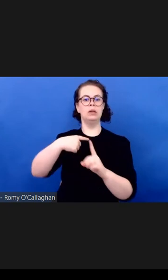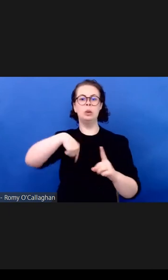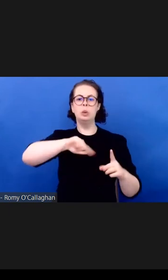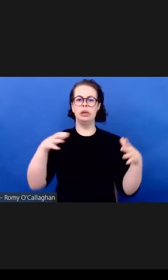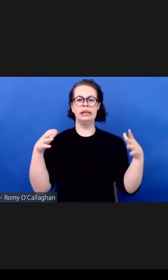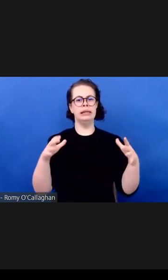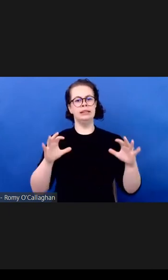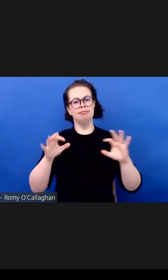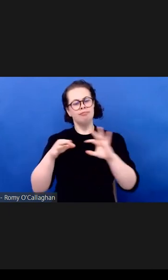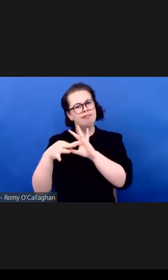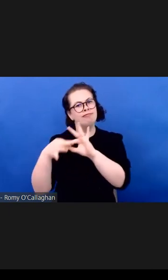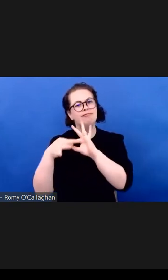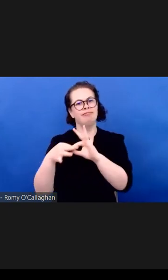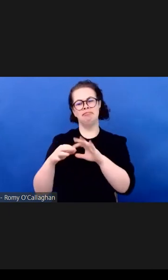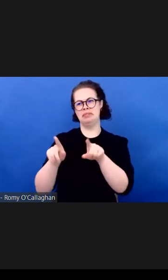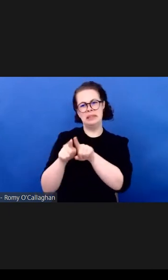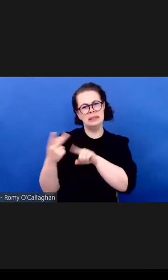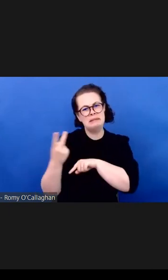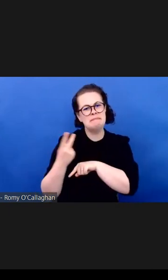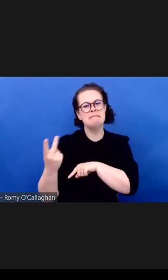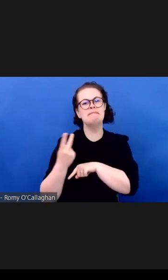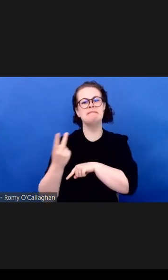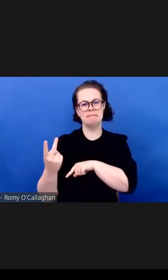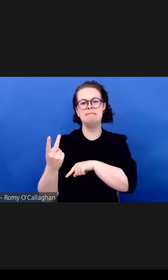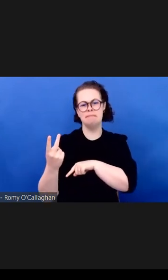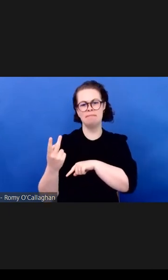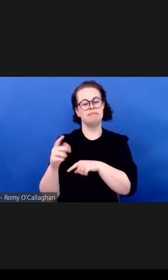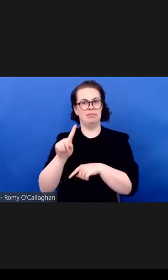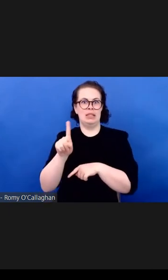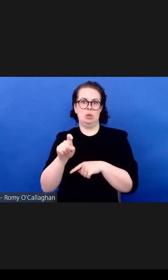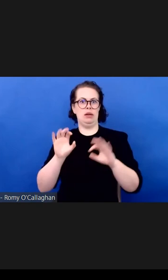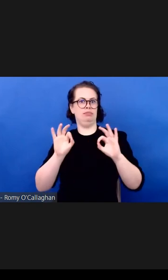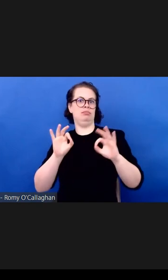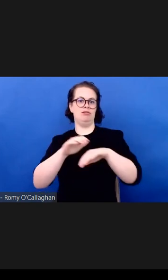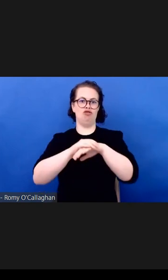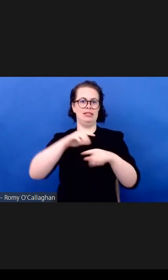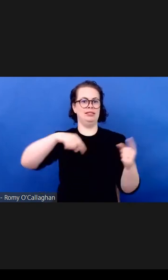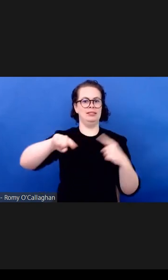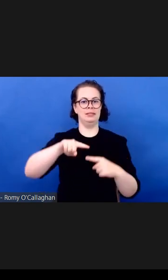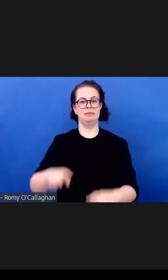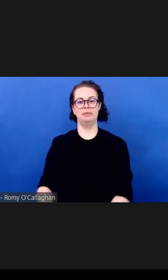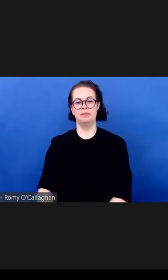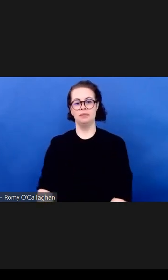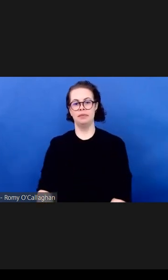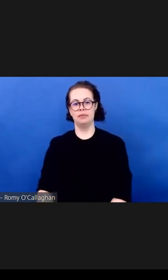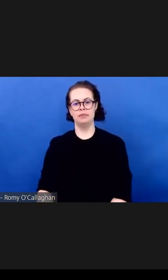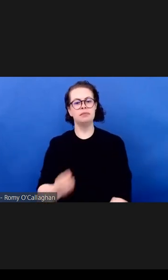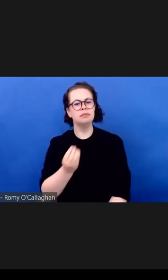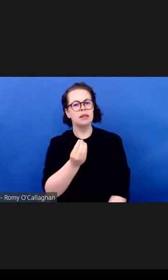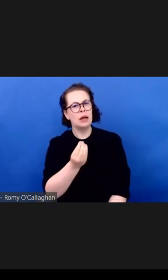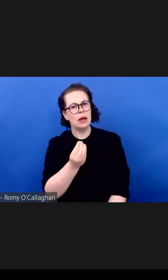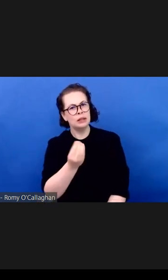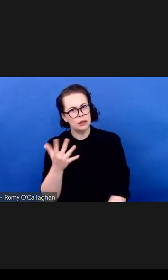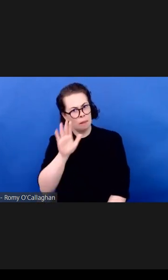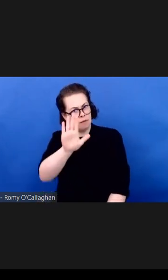হয় আমাকে জানাই, এইভাবে আমরা একে অপরের সাথে ঘনিষ্ঠ বন্ধু হয়ে উঠছি। দিদি আপনাদের দল থেকে যে